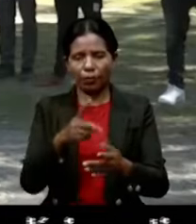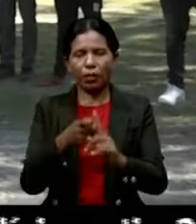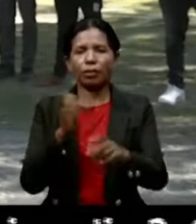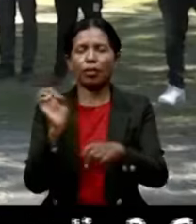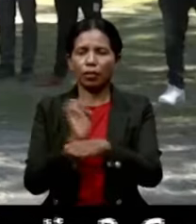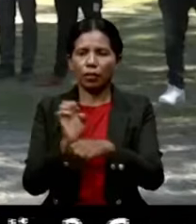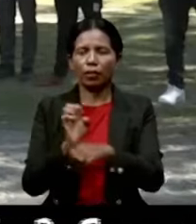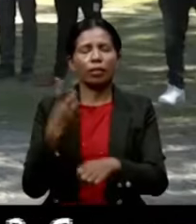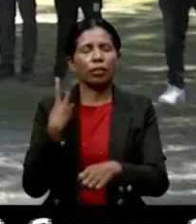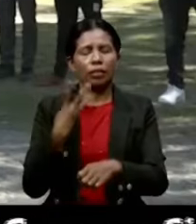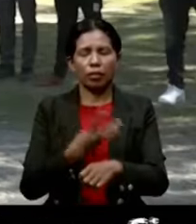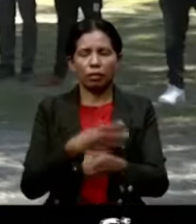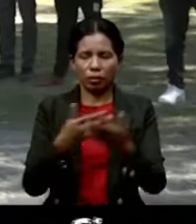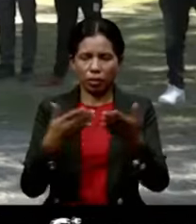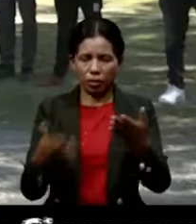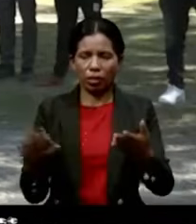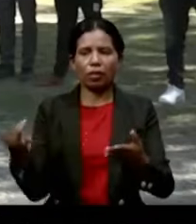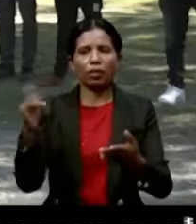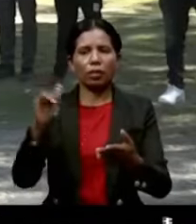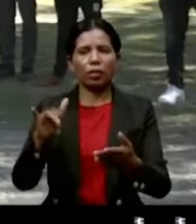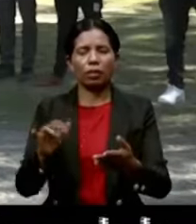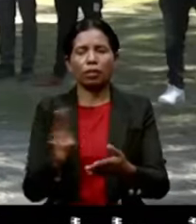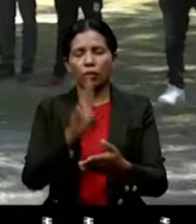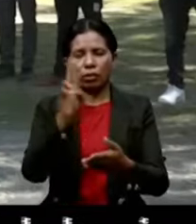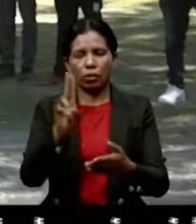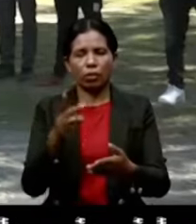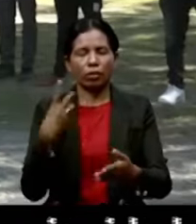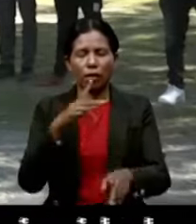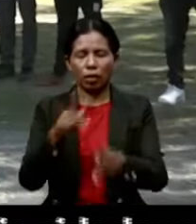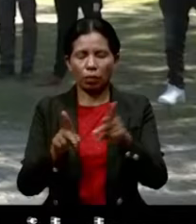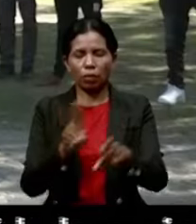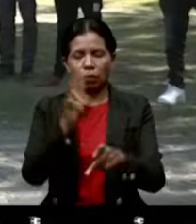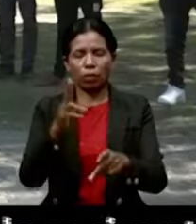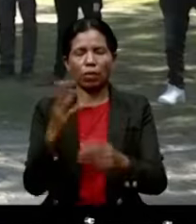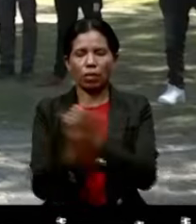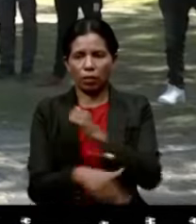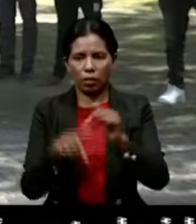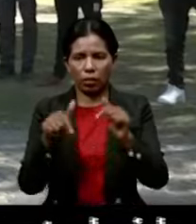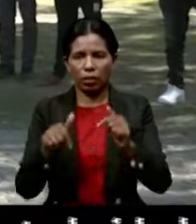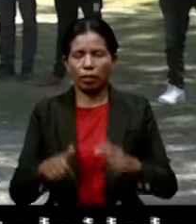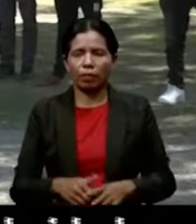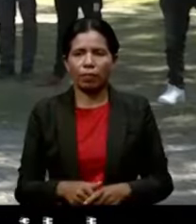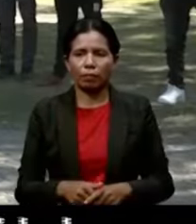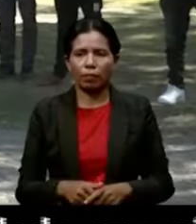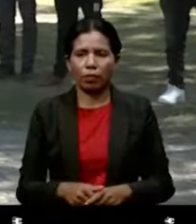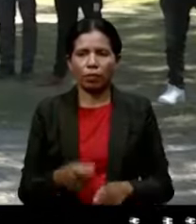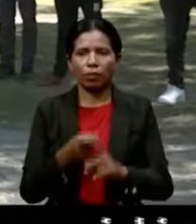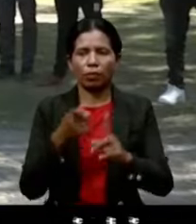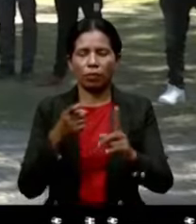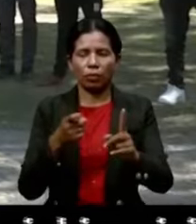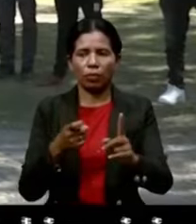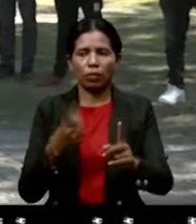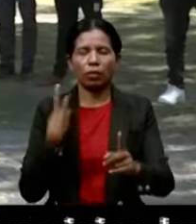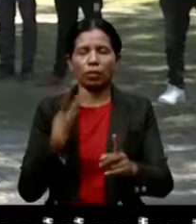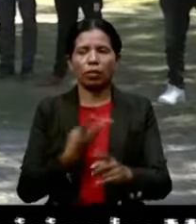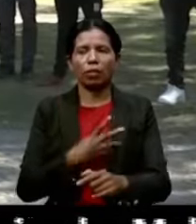ekonomi ita sisa sansir ne be ita utiliza ka ita ne sedang sudah utiliza ya raida ne jatamente ita